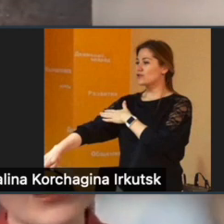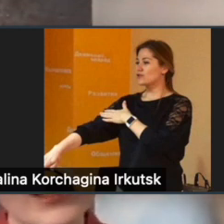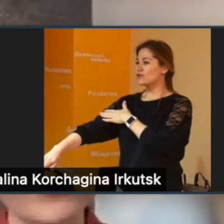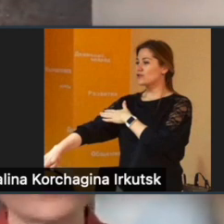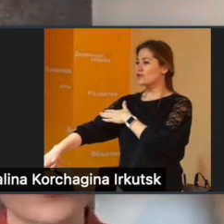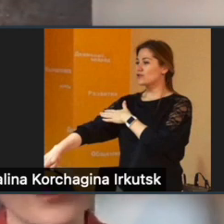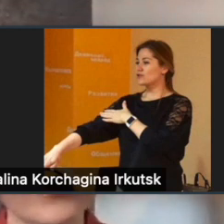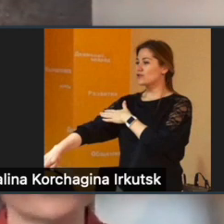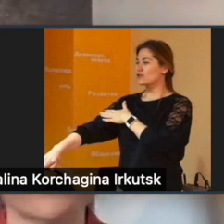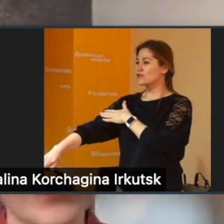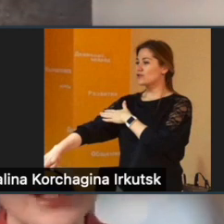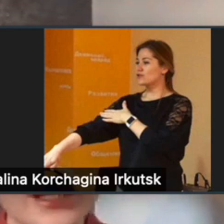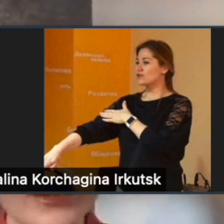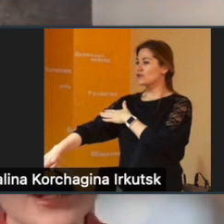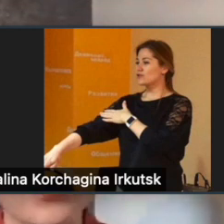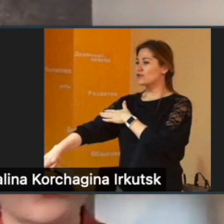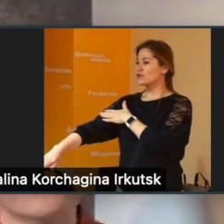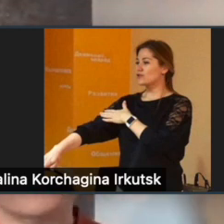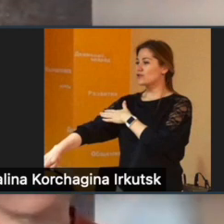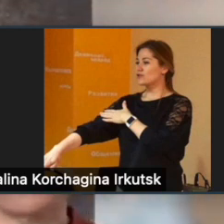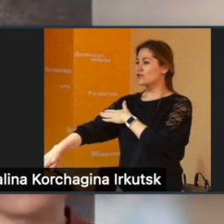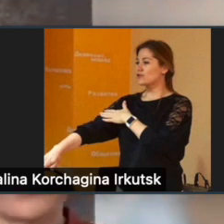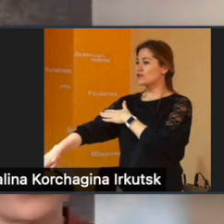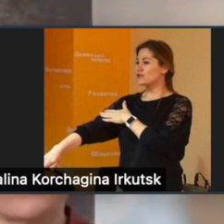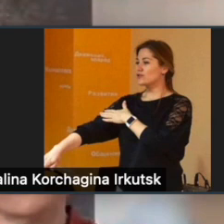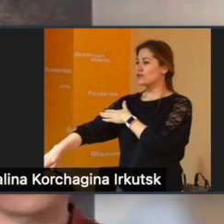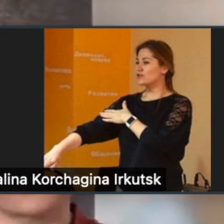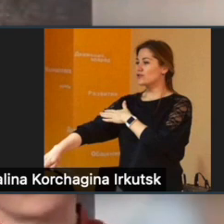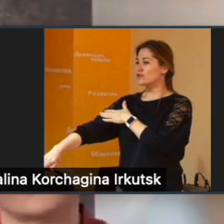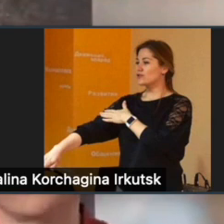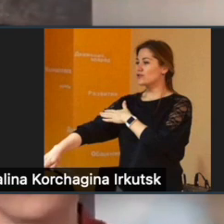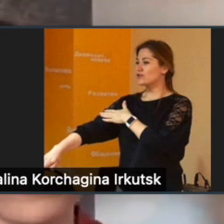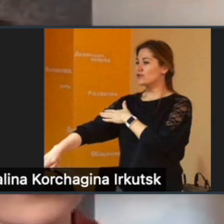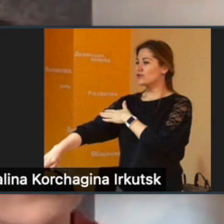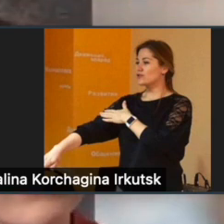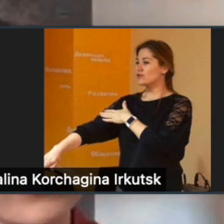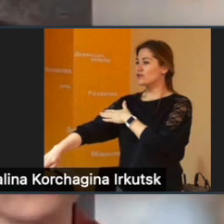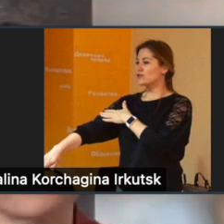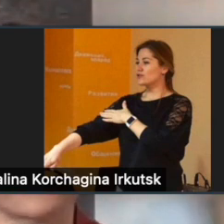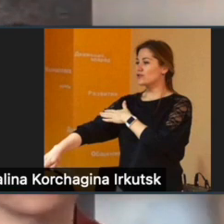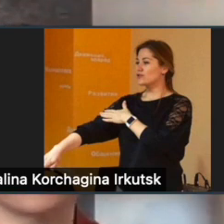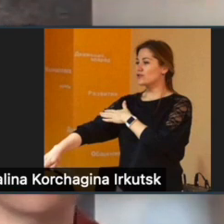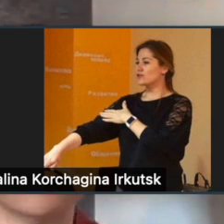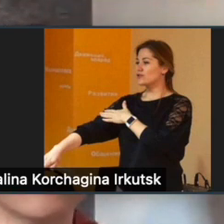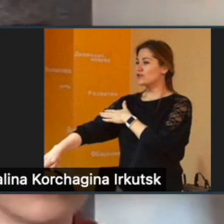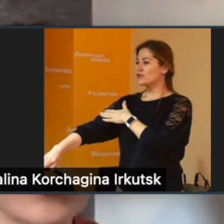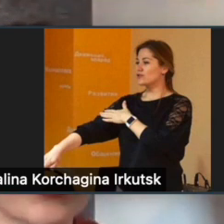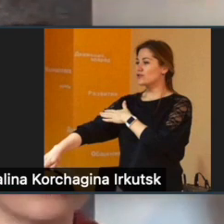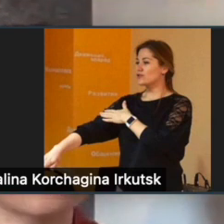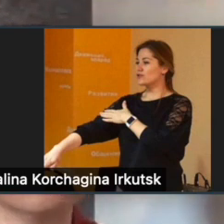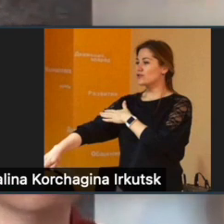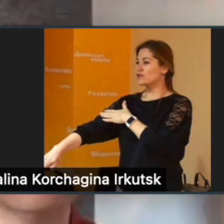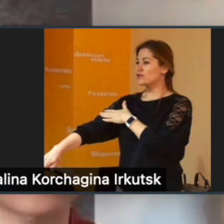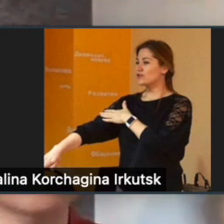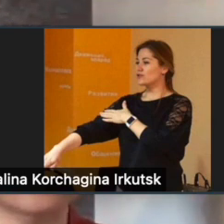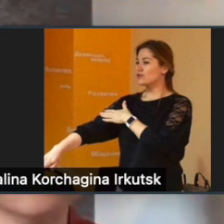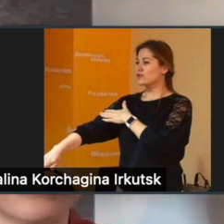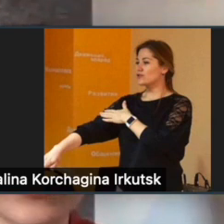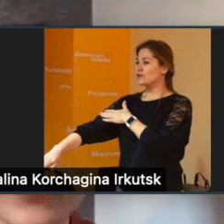и в старости страдал дерматитом. Она стала вспоминать, как он постоянно мази варил, какие-то примочки